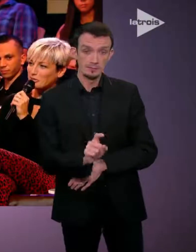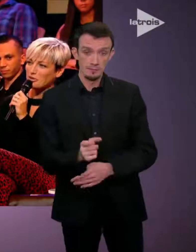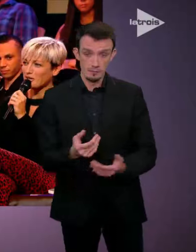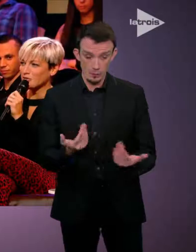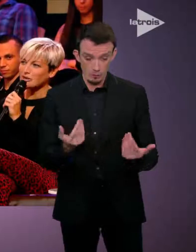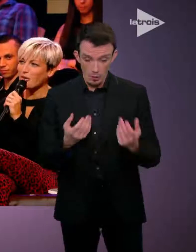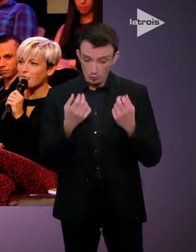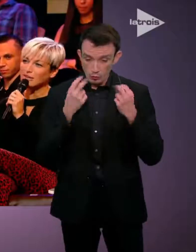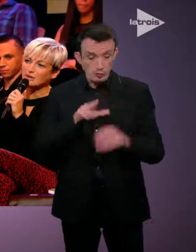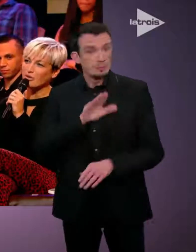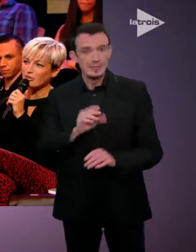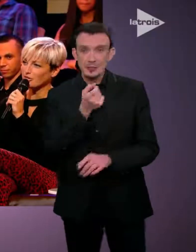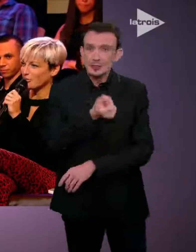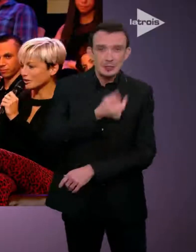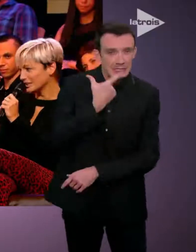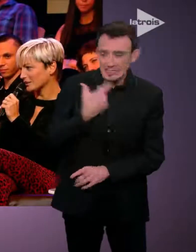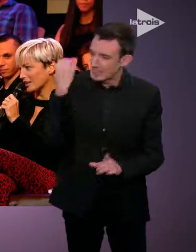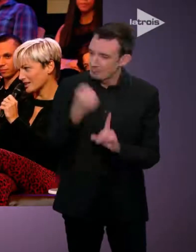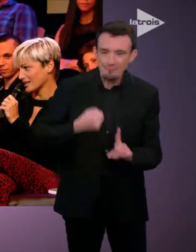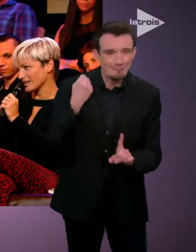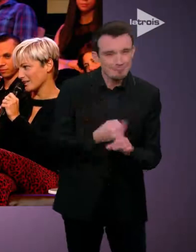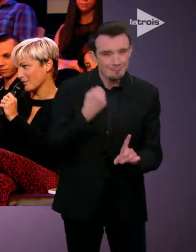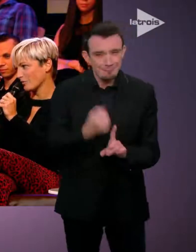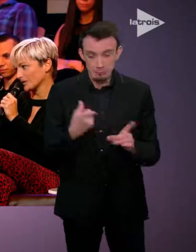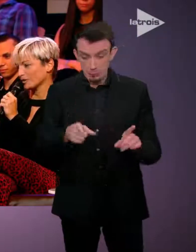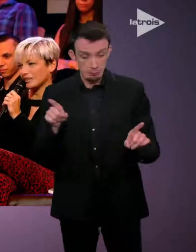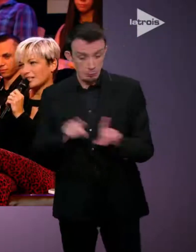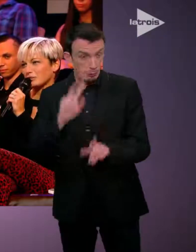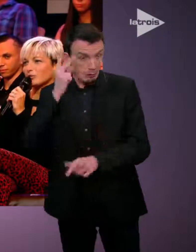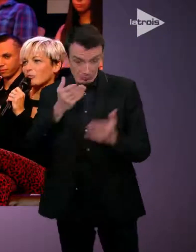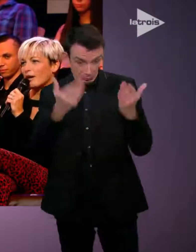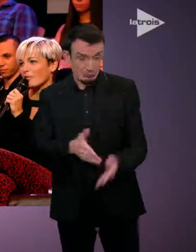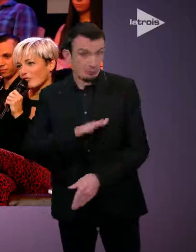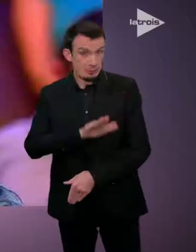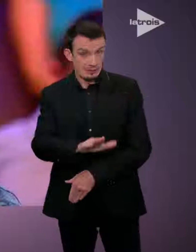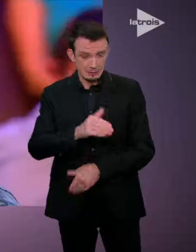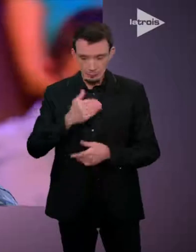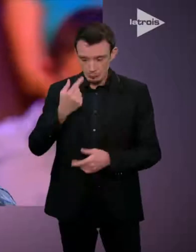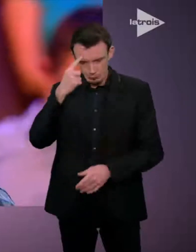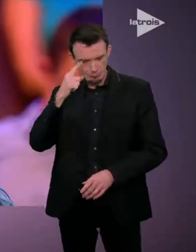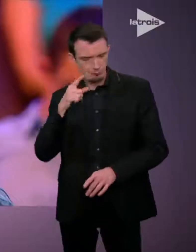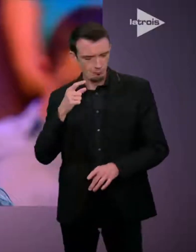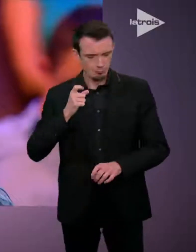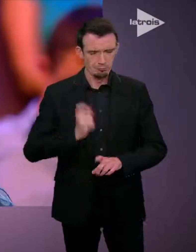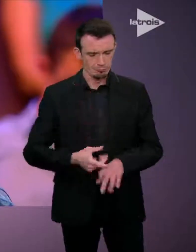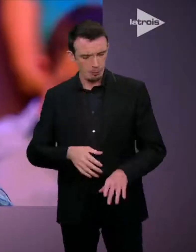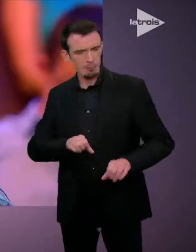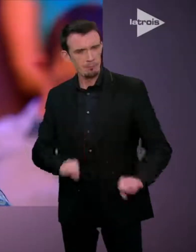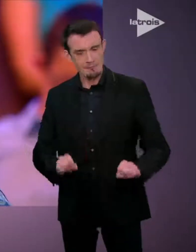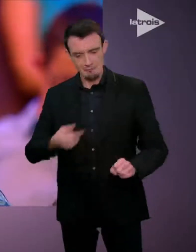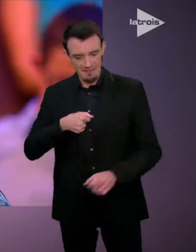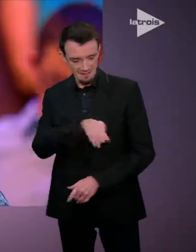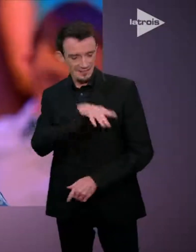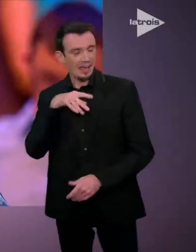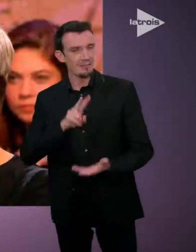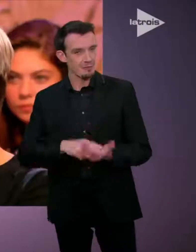est ce soir, souriant, battant. Vraiment, s'il en est là, c'est vraiment parce qu'il a ce tempérament, vraiment, dont je suis très fière, je le répète.